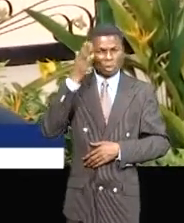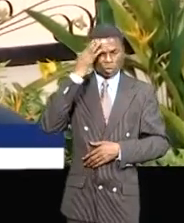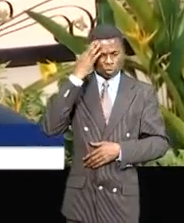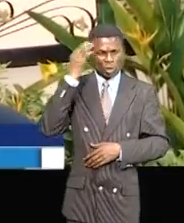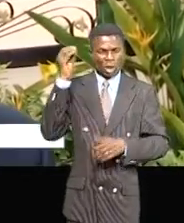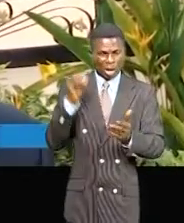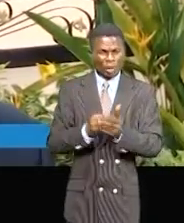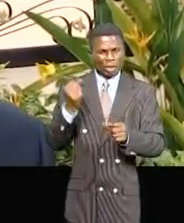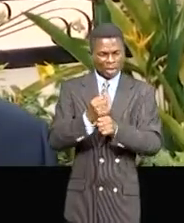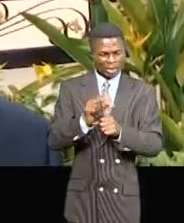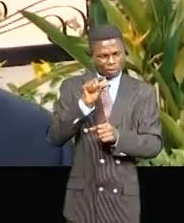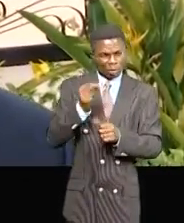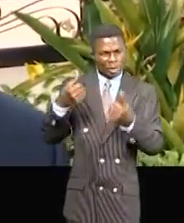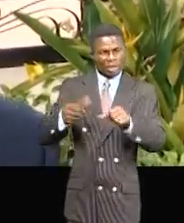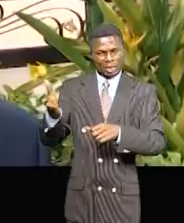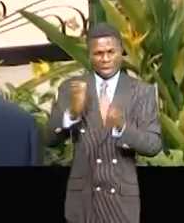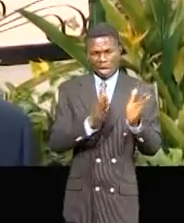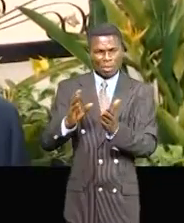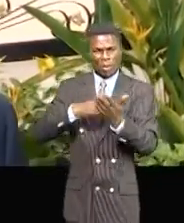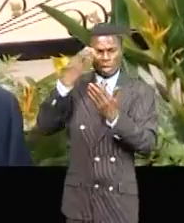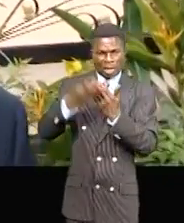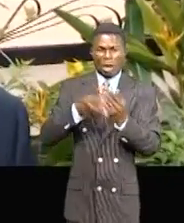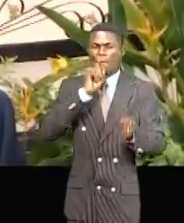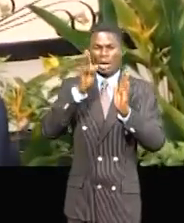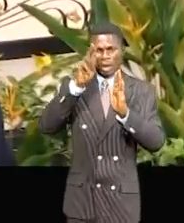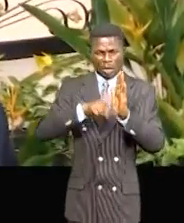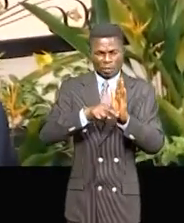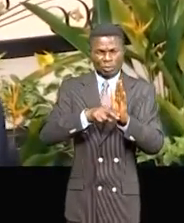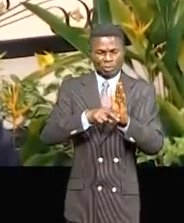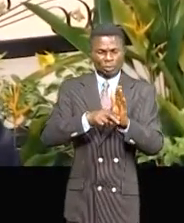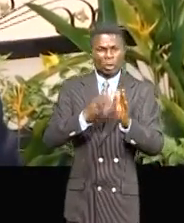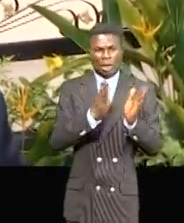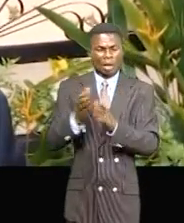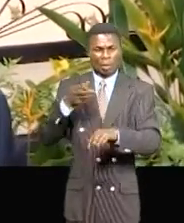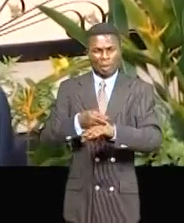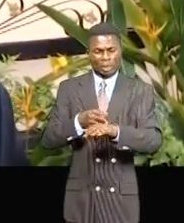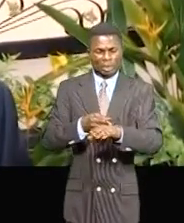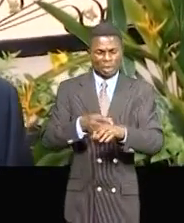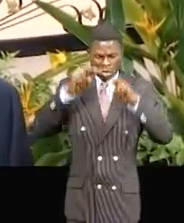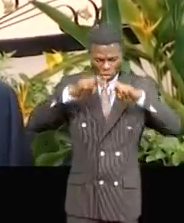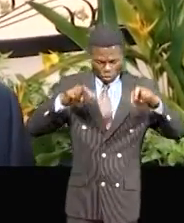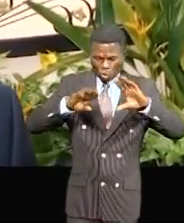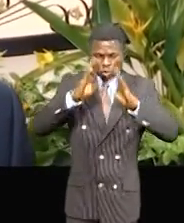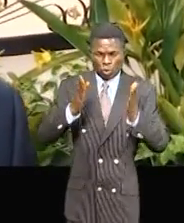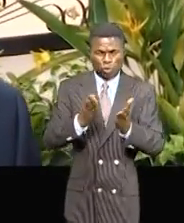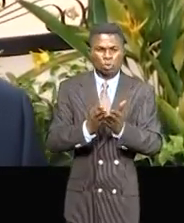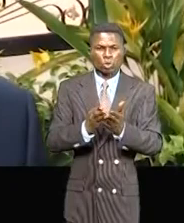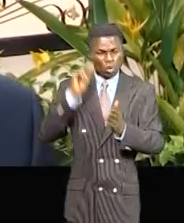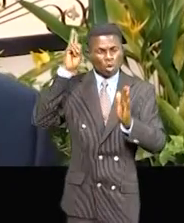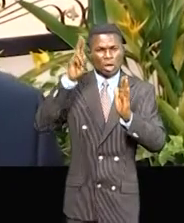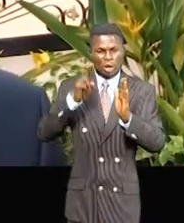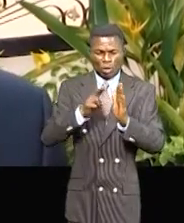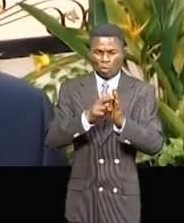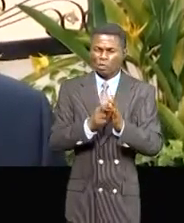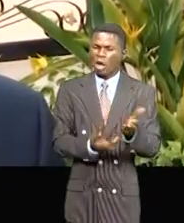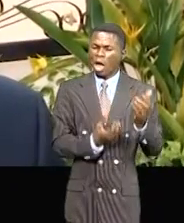encore des petits travaux qui se font dans l'élaboration du calendrier du Parlement, et nous mettons ce temps à profit pour peaufiner justement ce gouvernement consensuel